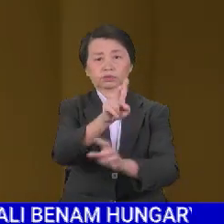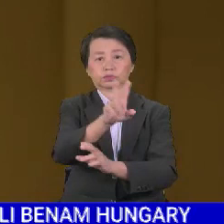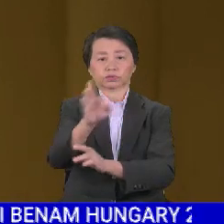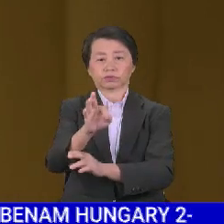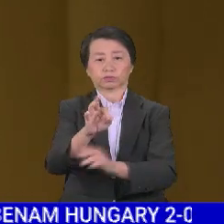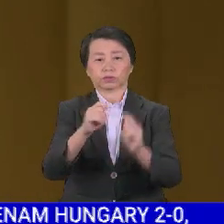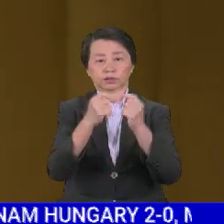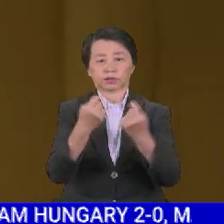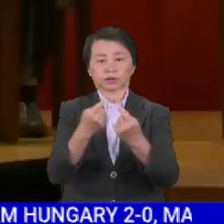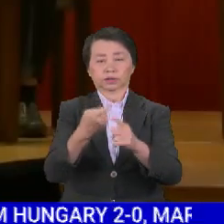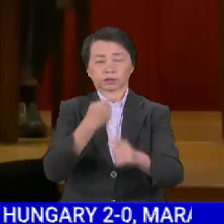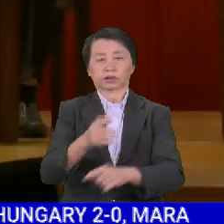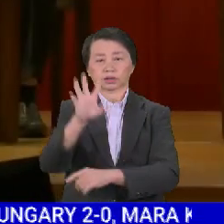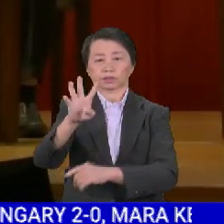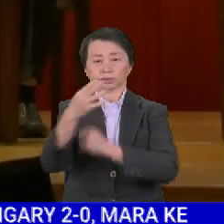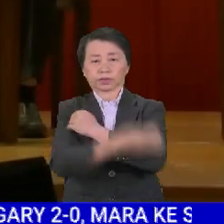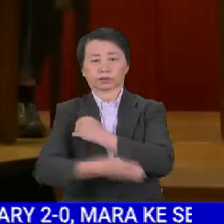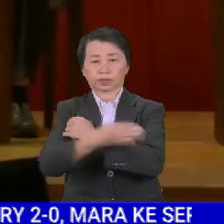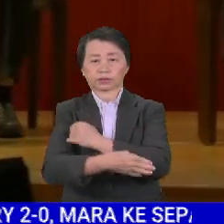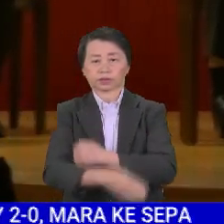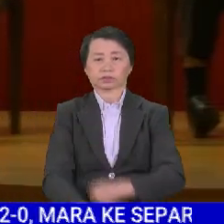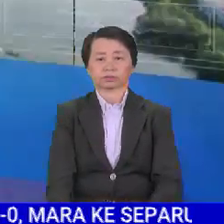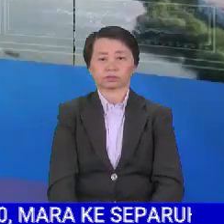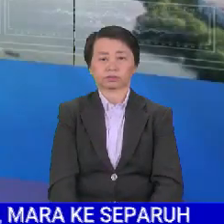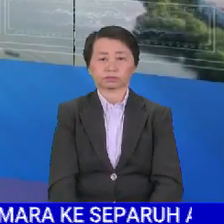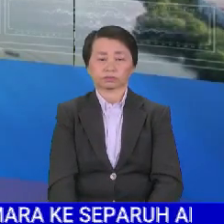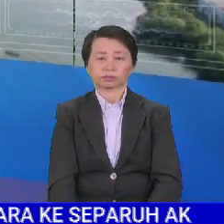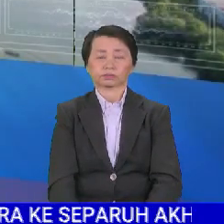29 delegasi daripada 4 negara anggota.